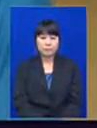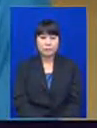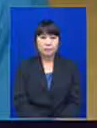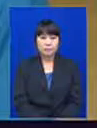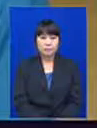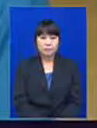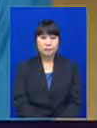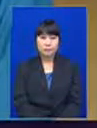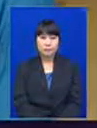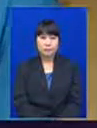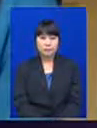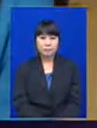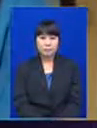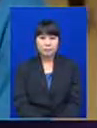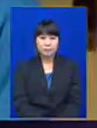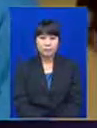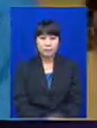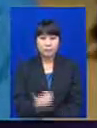อยากใกล้ว